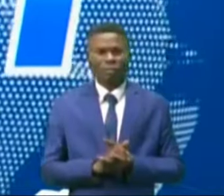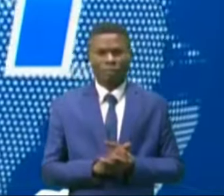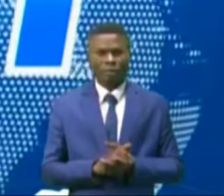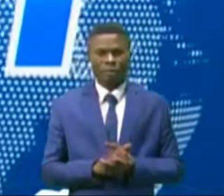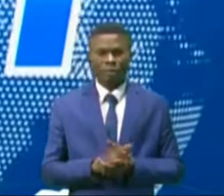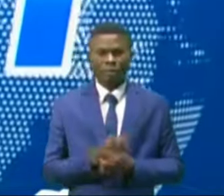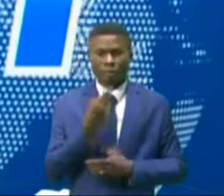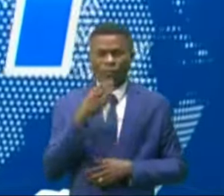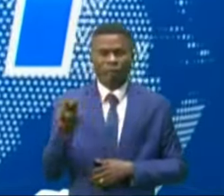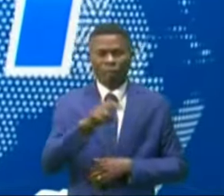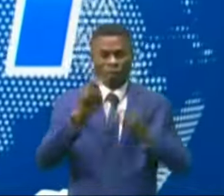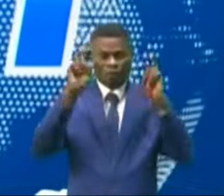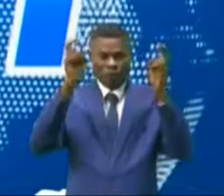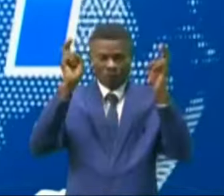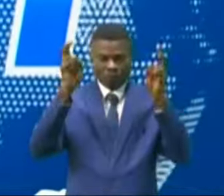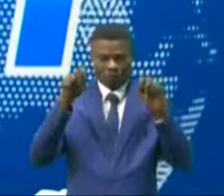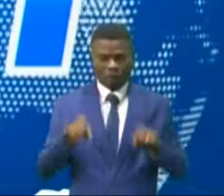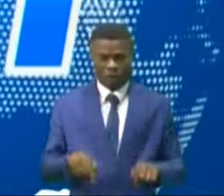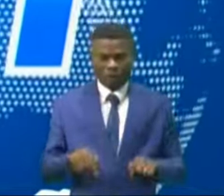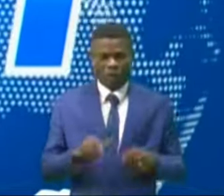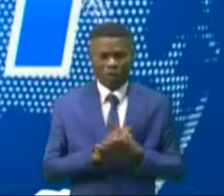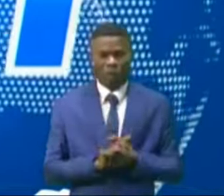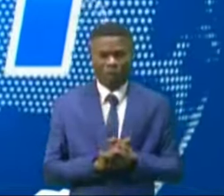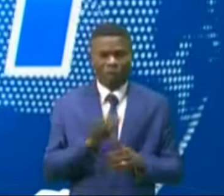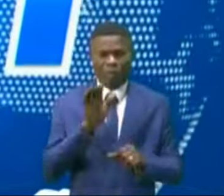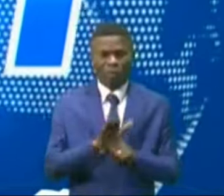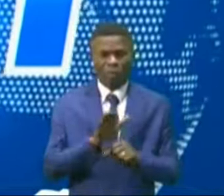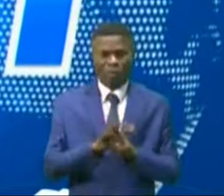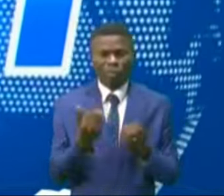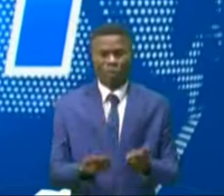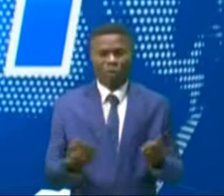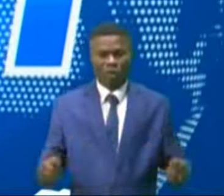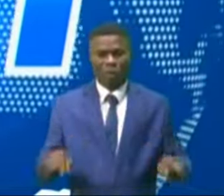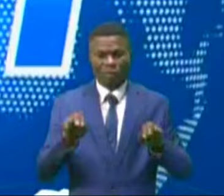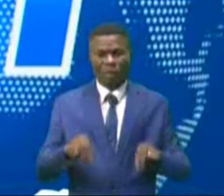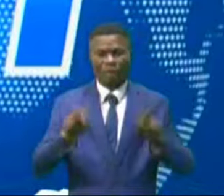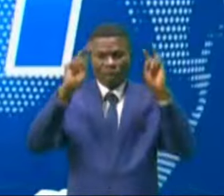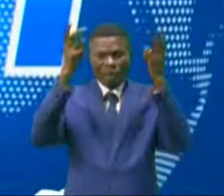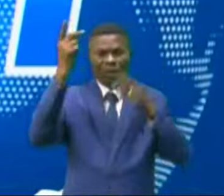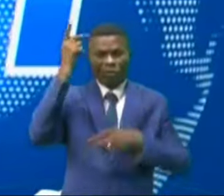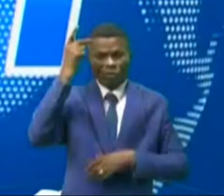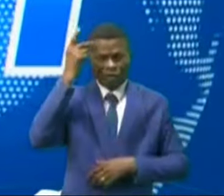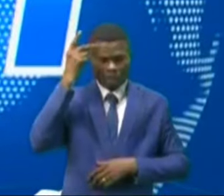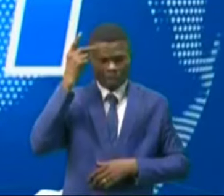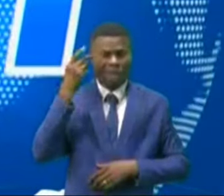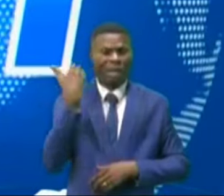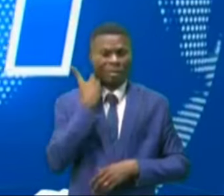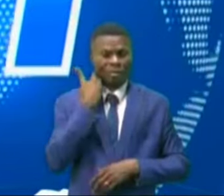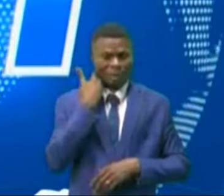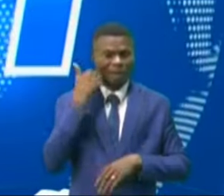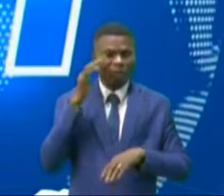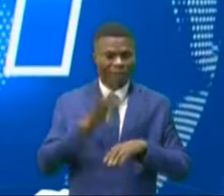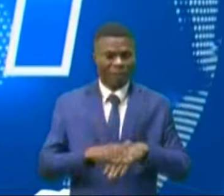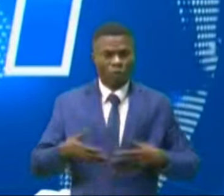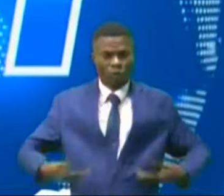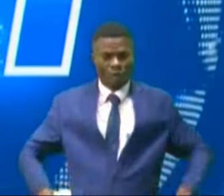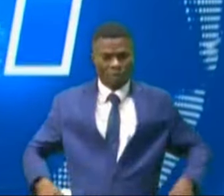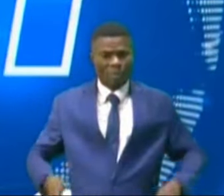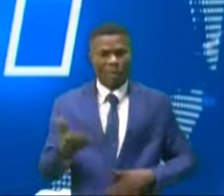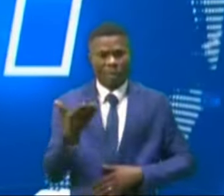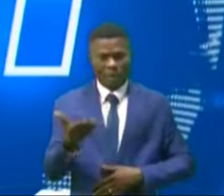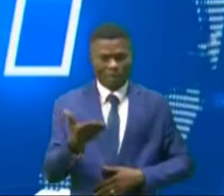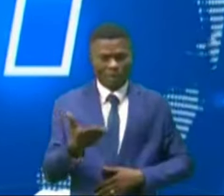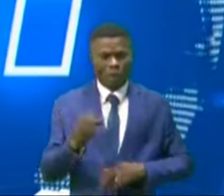Je vous le disais à l'ouverture de ce journal, plusieurs enfants ici à Kinshasa sont atteints du diabète